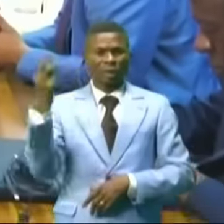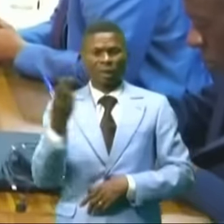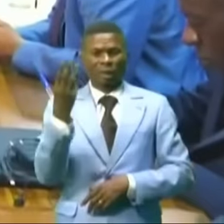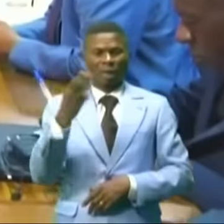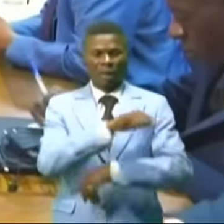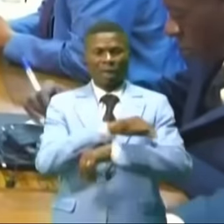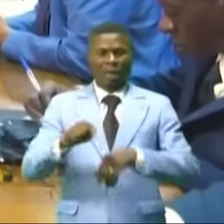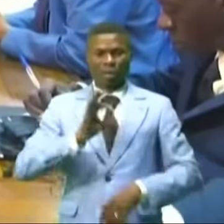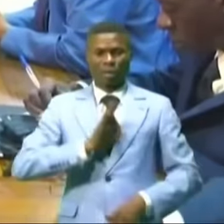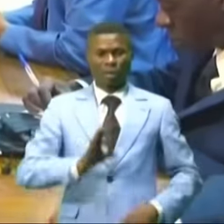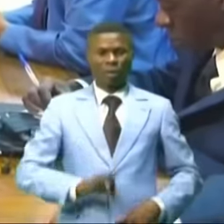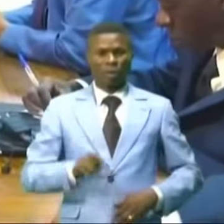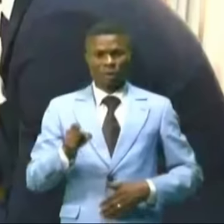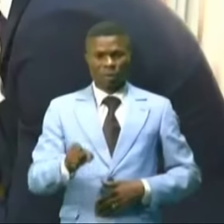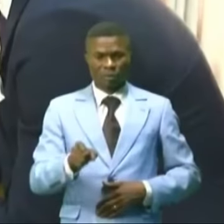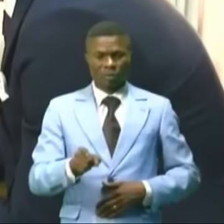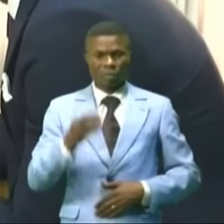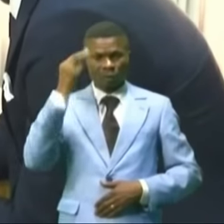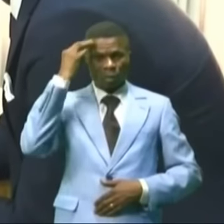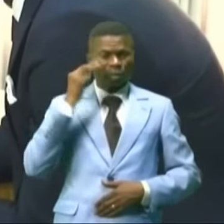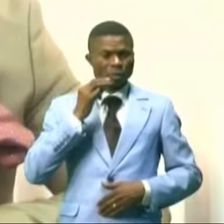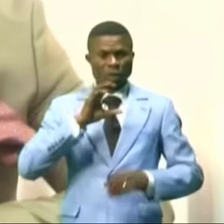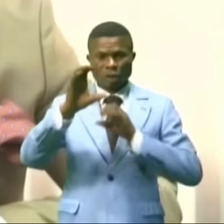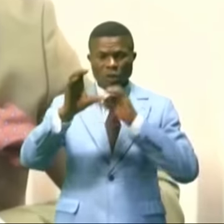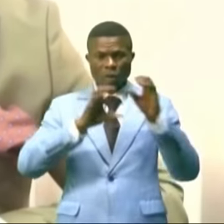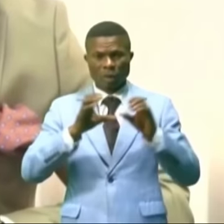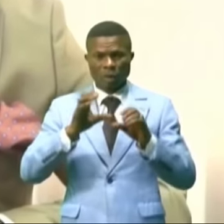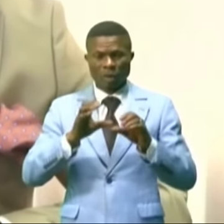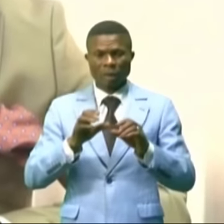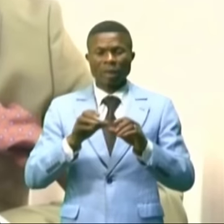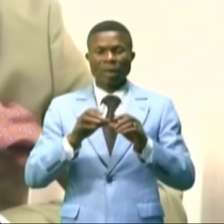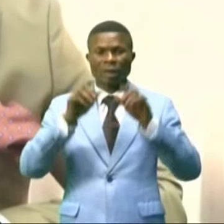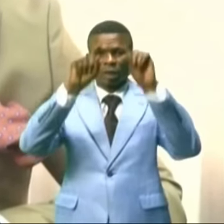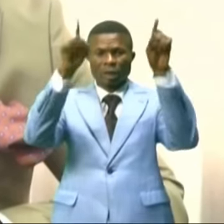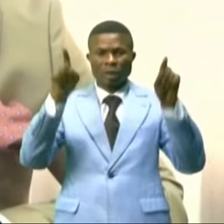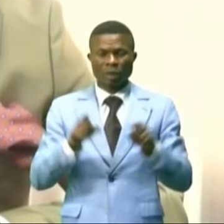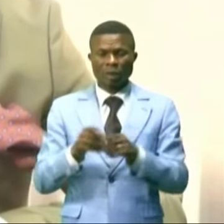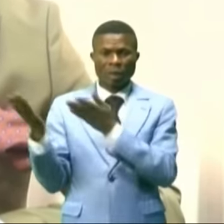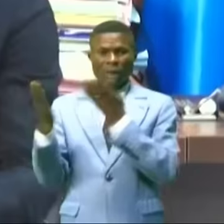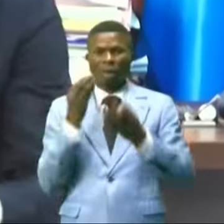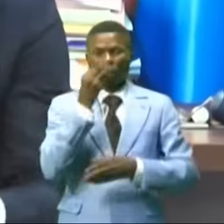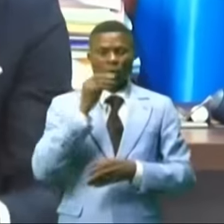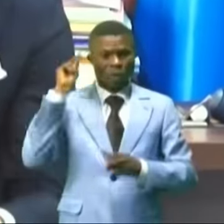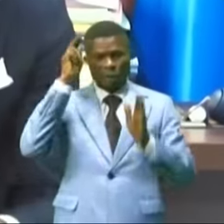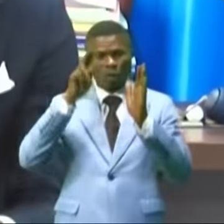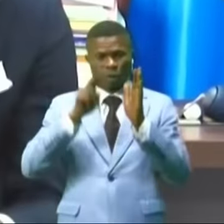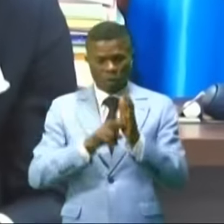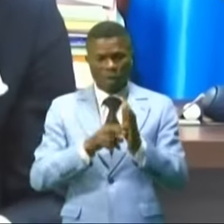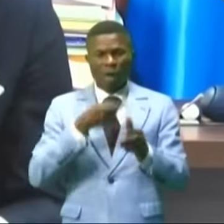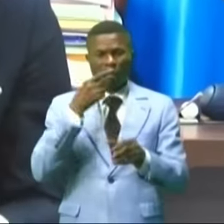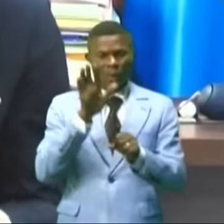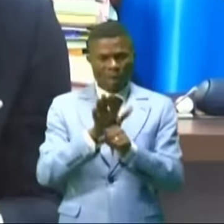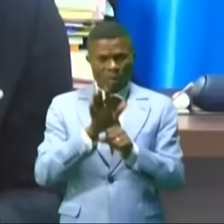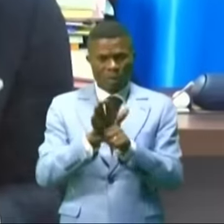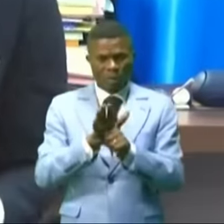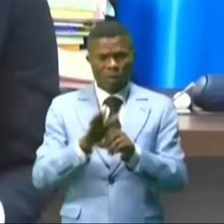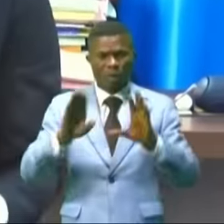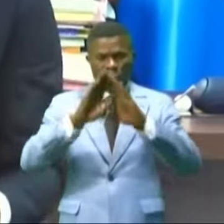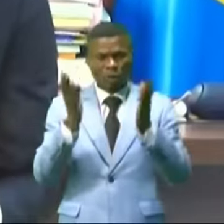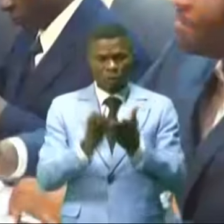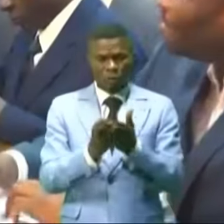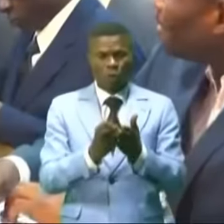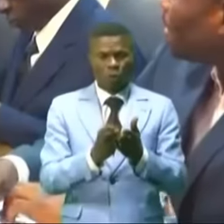de l'Union africaine, le ministre de la Communication et Médias, porte-parole du gouvernement, s'active avec toutes les